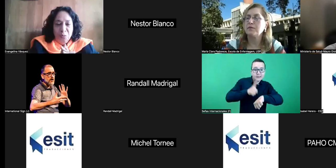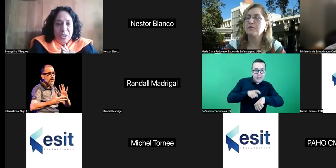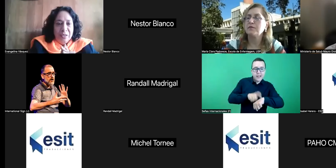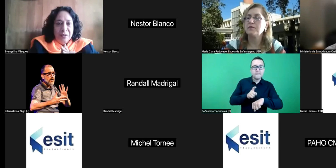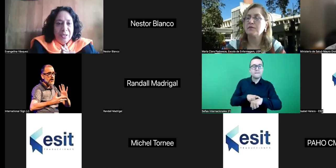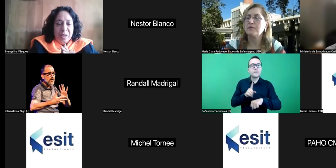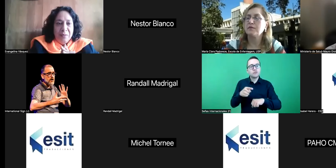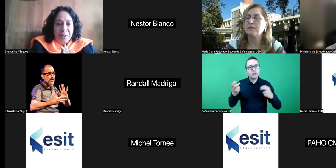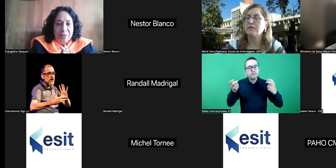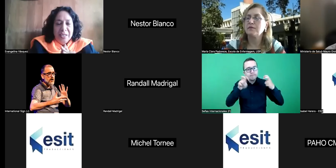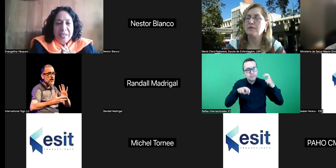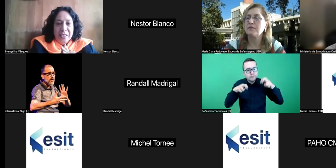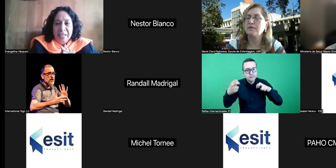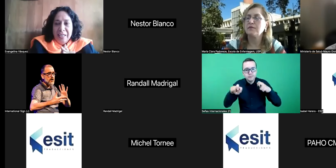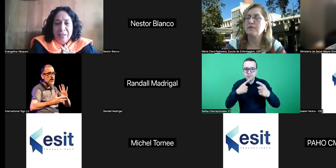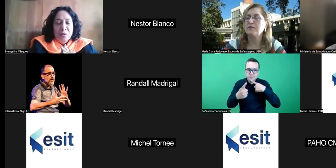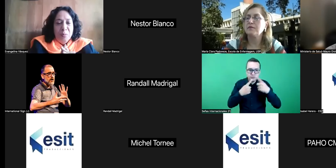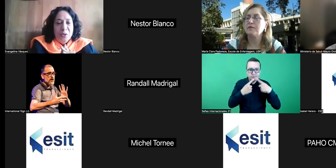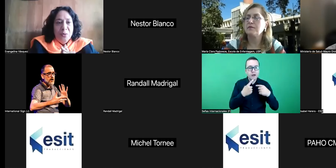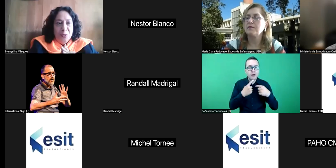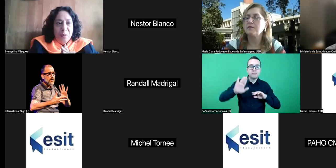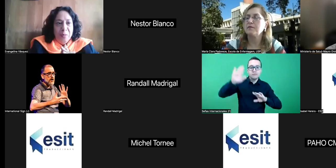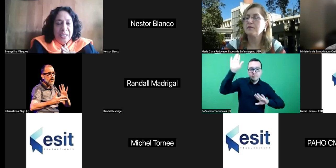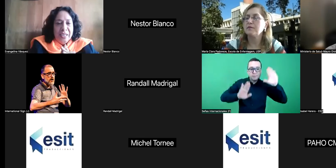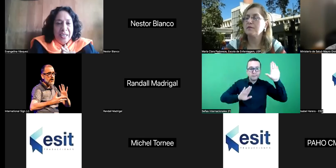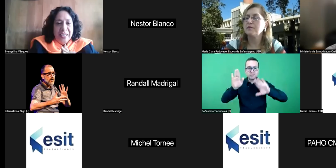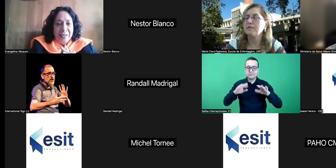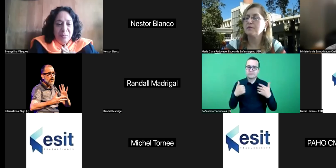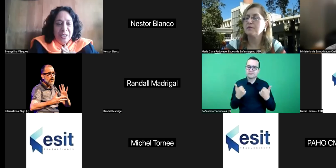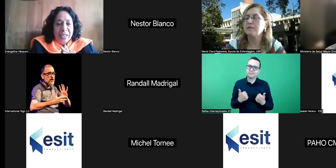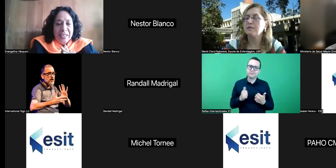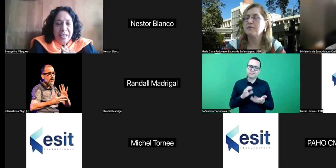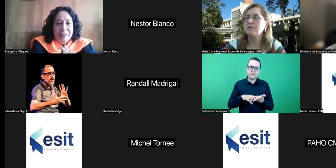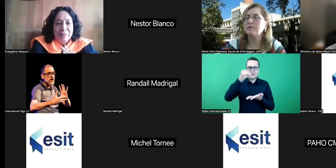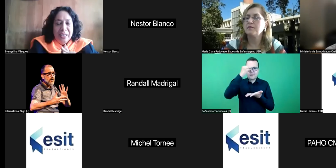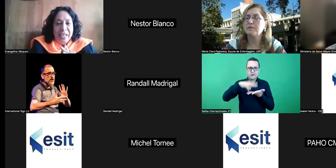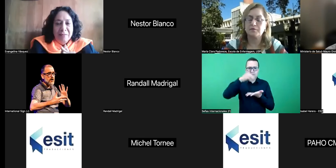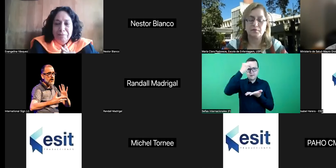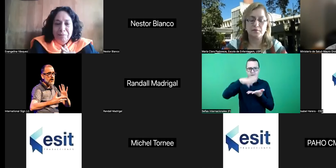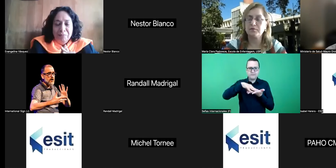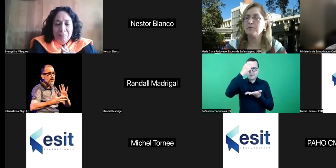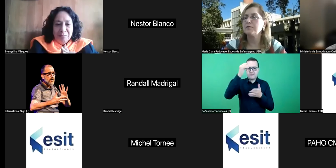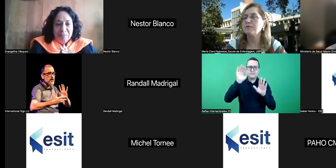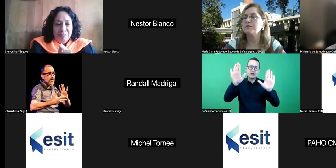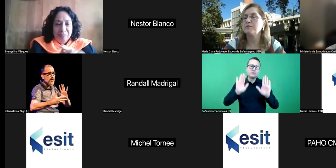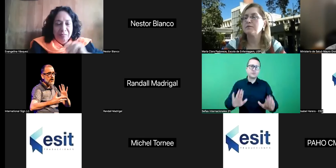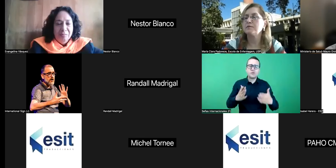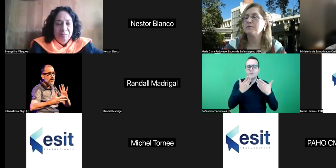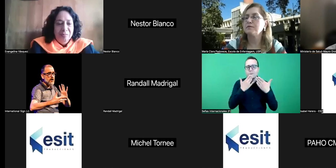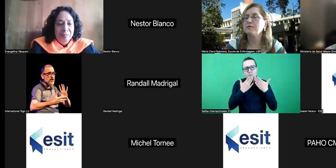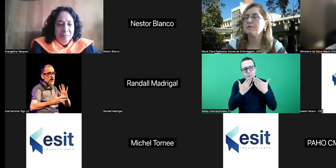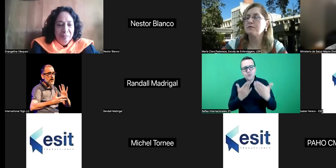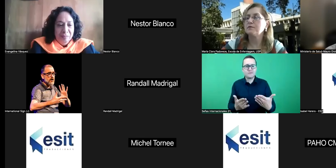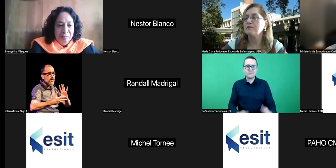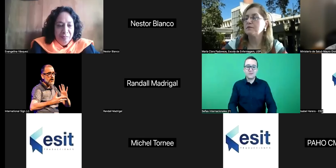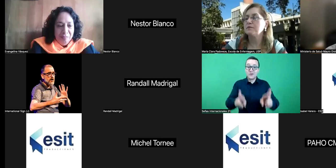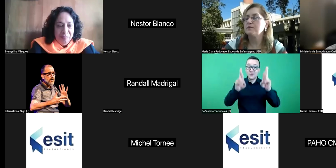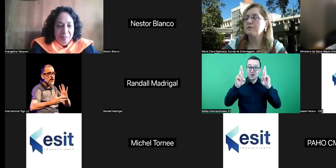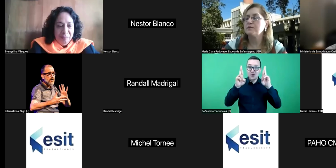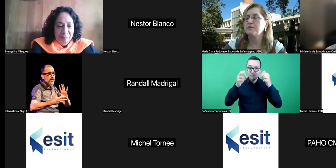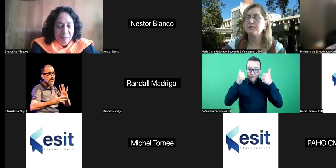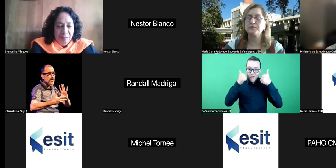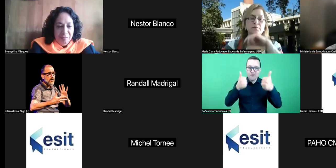qui avez pris de votre temps pour être là, pour apprendre tellement de choses. Et on quitte